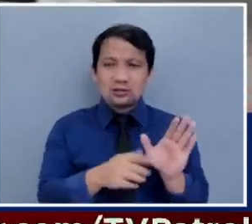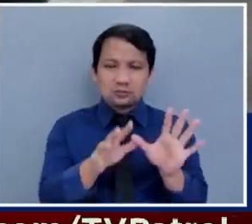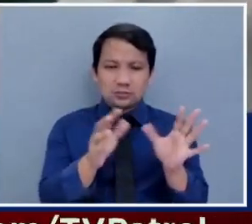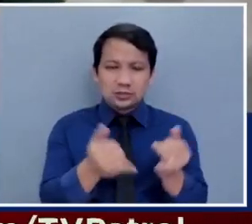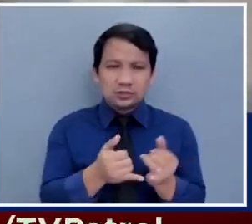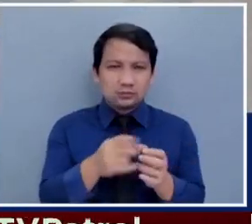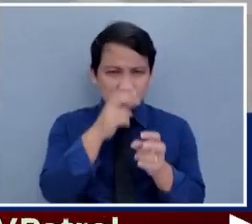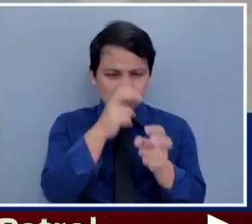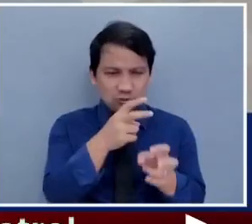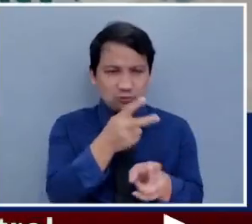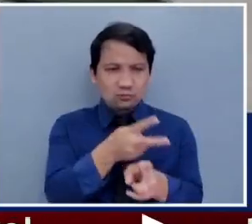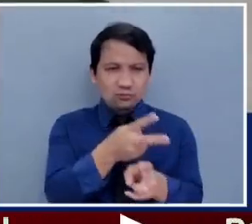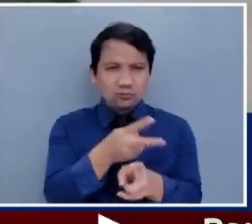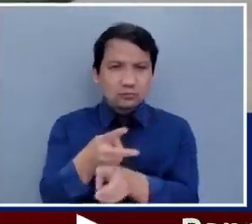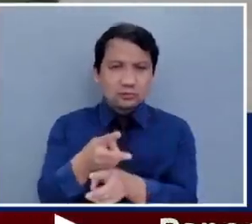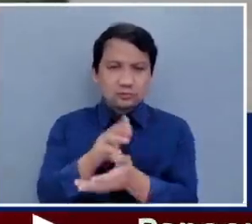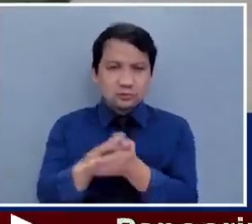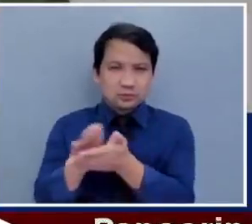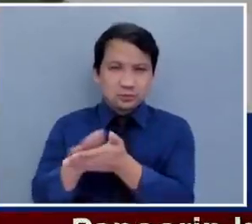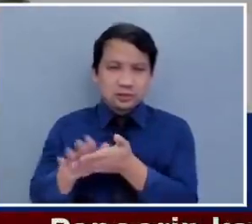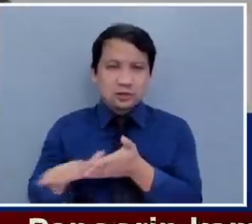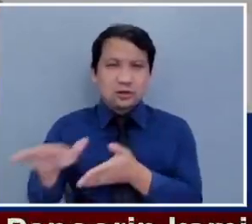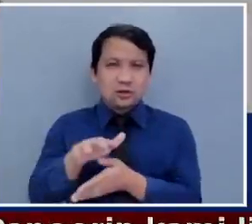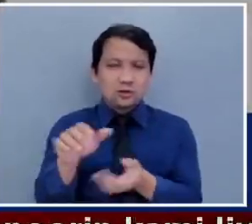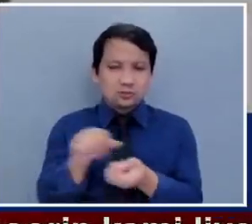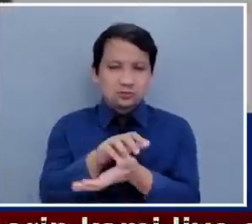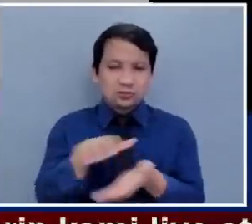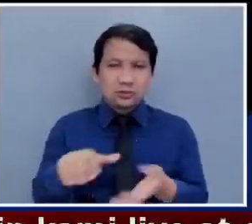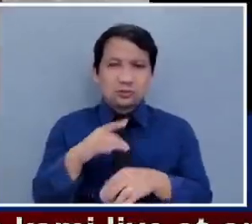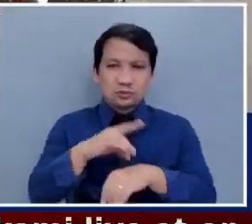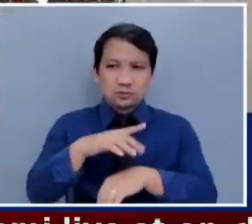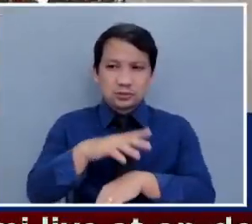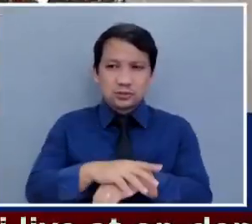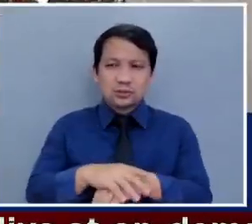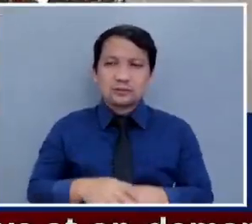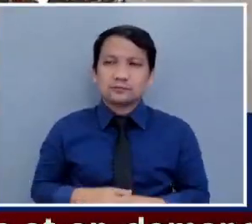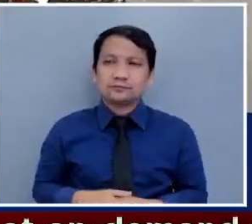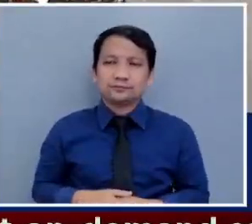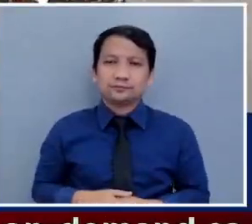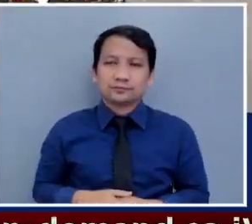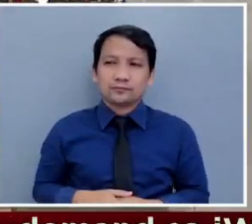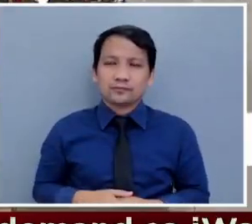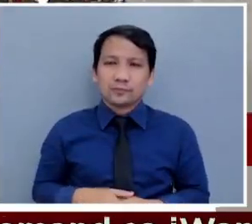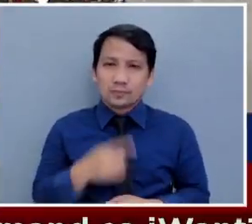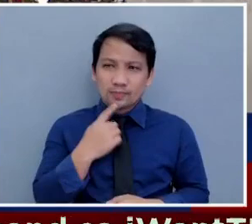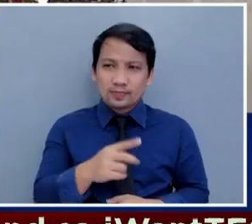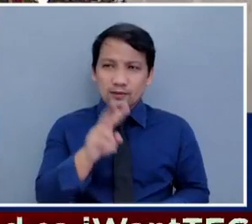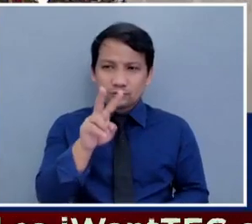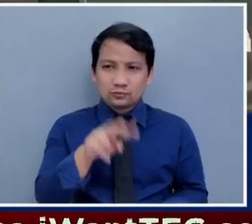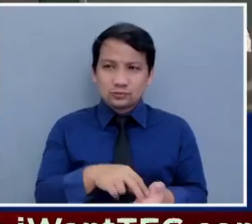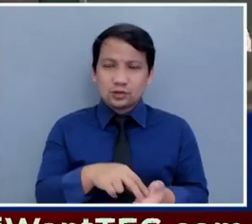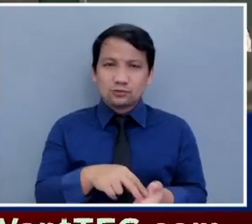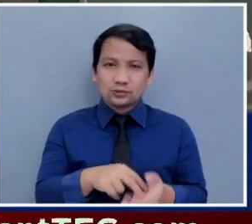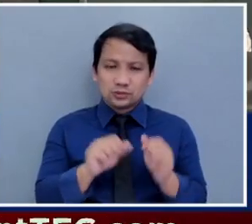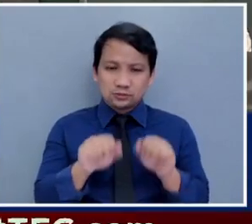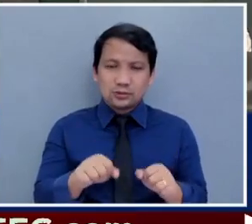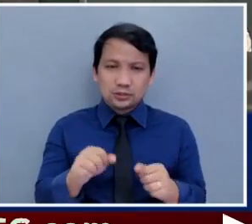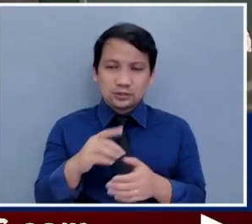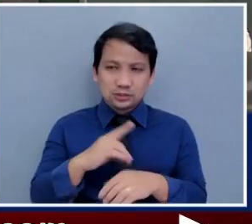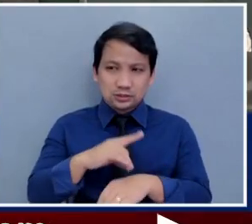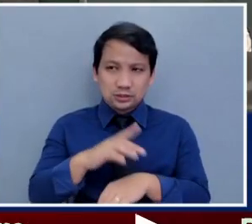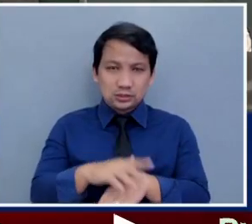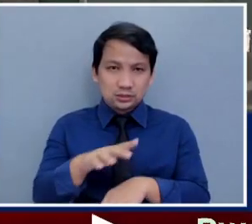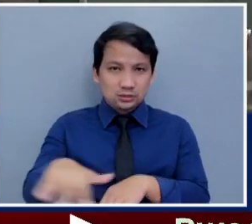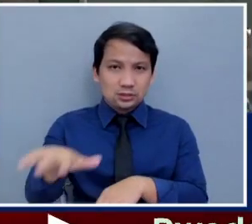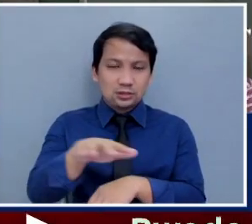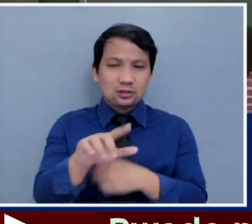paigtingin ang paglilinis sa kapaligiran para mapuksa ang mga lamok. Higit 2,000 na rin ang naitatalang kaso ng dengue sa Laguna